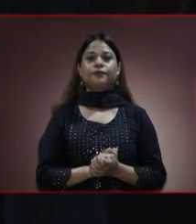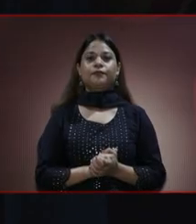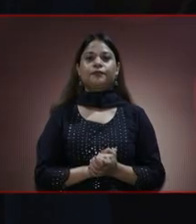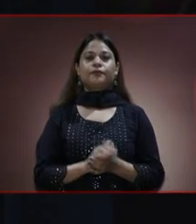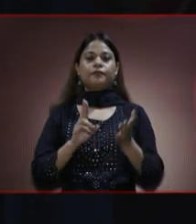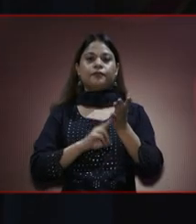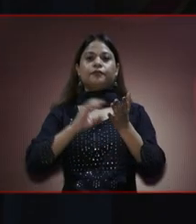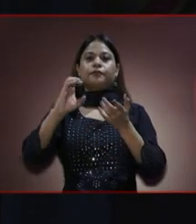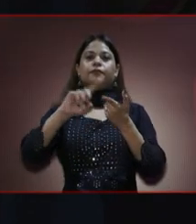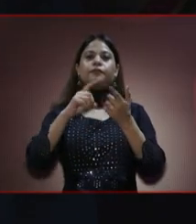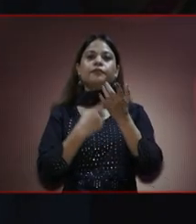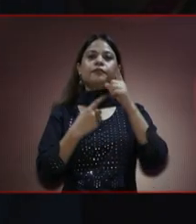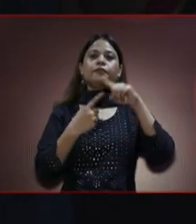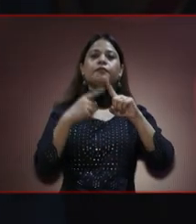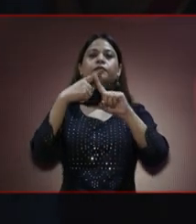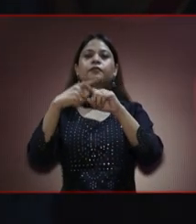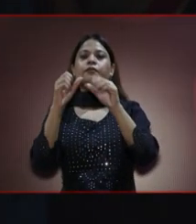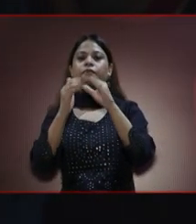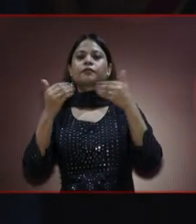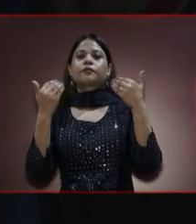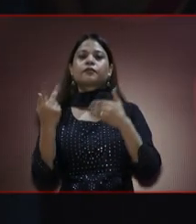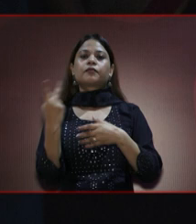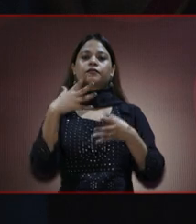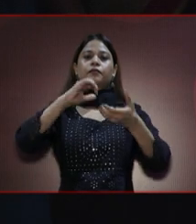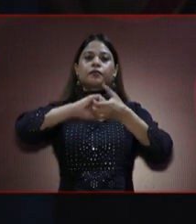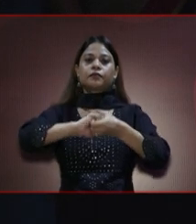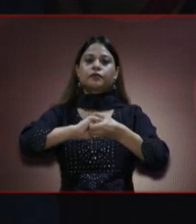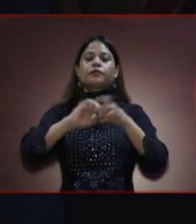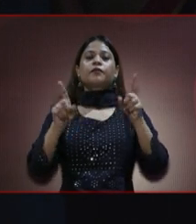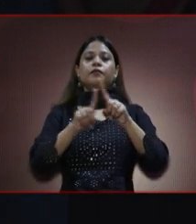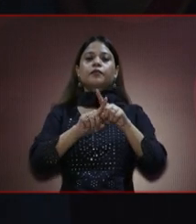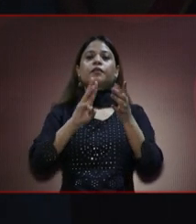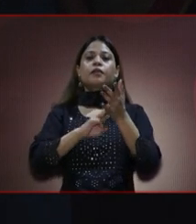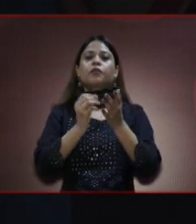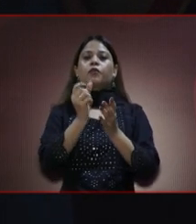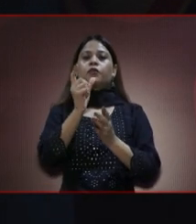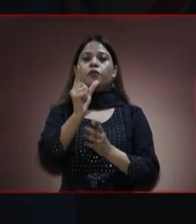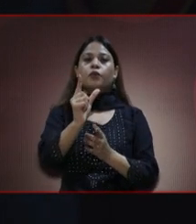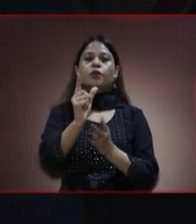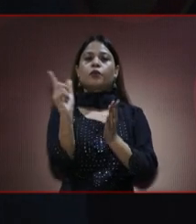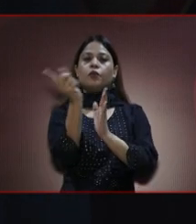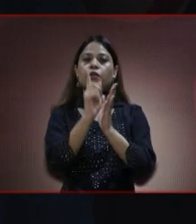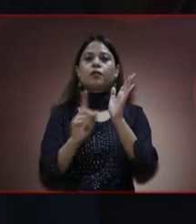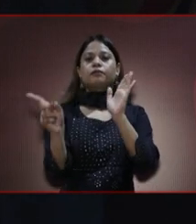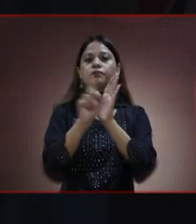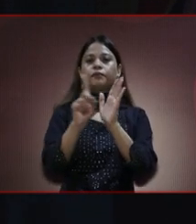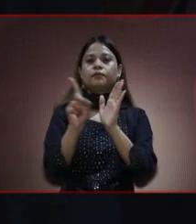NCERT तथा Amazon की मध्य आज की MOU साइनिंग सेरेमनी में मंच पर उपस्थित